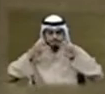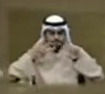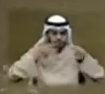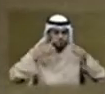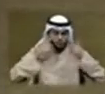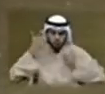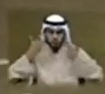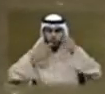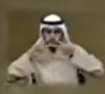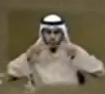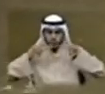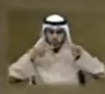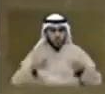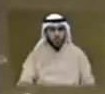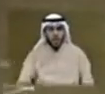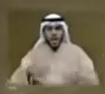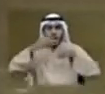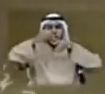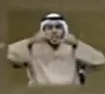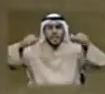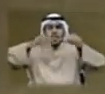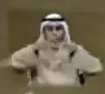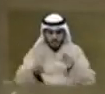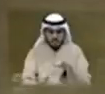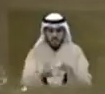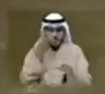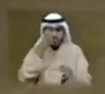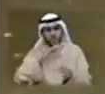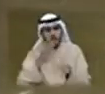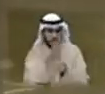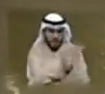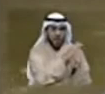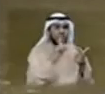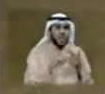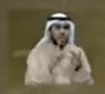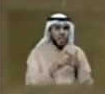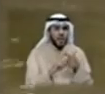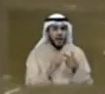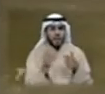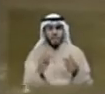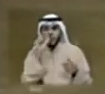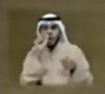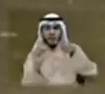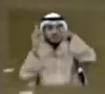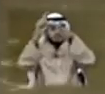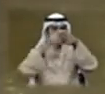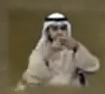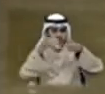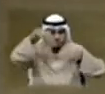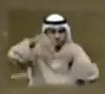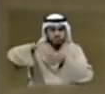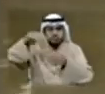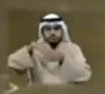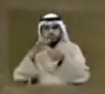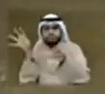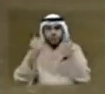عدد عينات من الرمل، حطينا أجهزتنا على أساس أن نشوف التيارات من أي اتجاه جاية والأمواج من أي اتجاه جاية، على